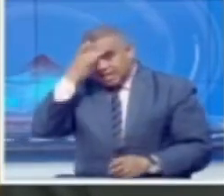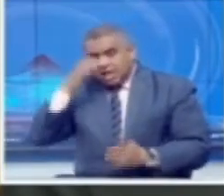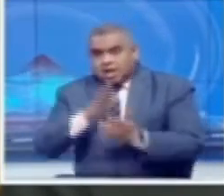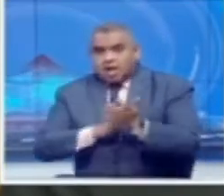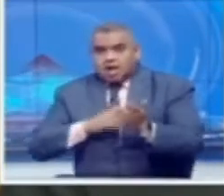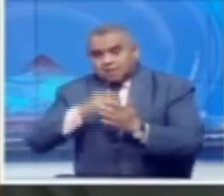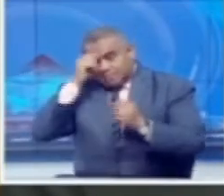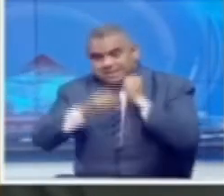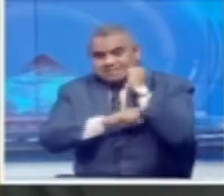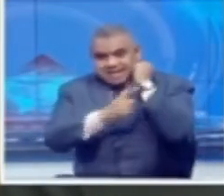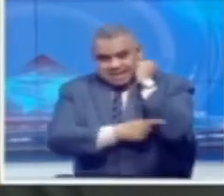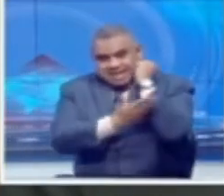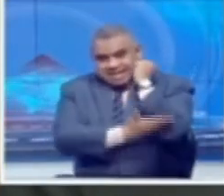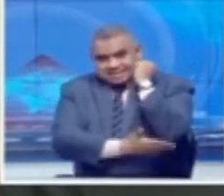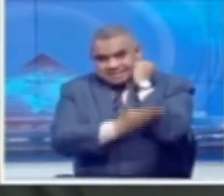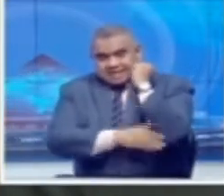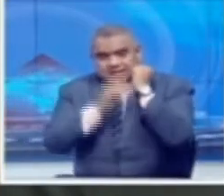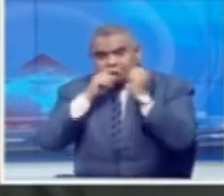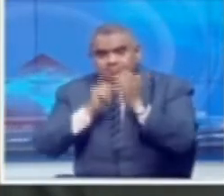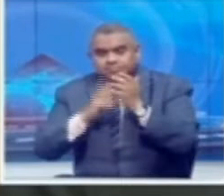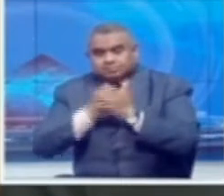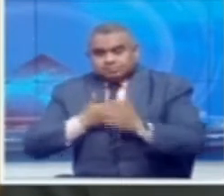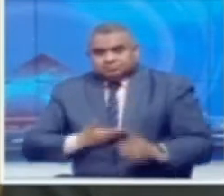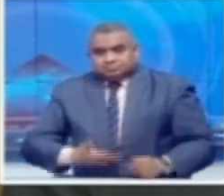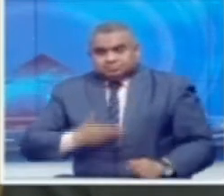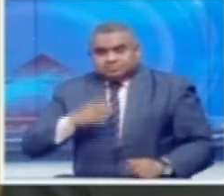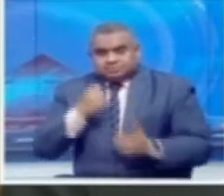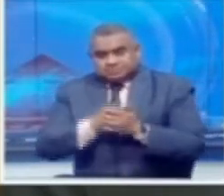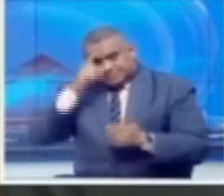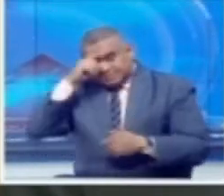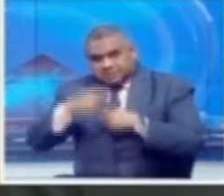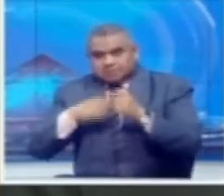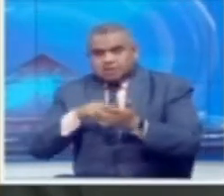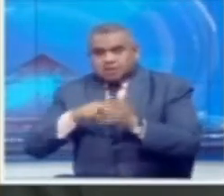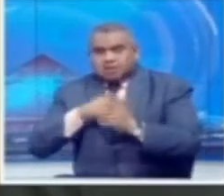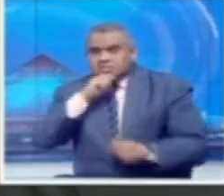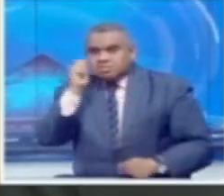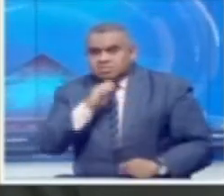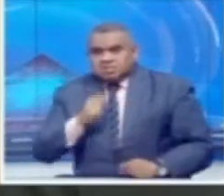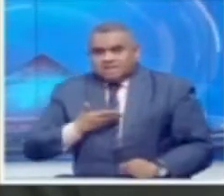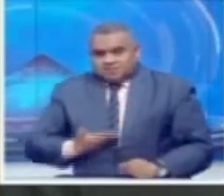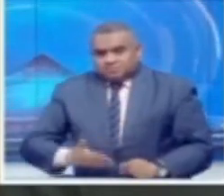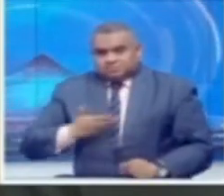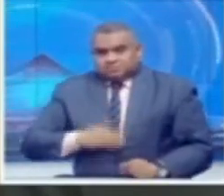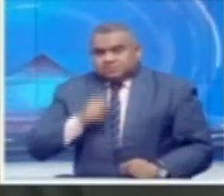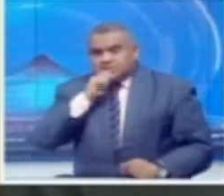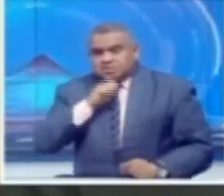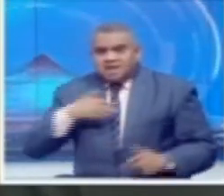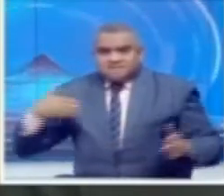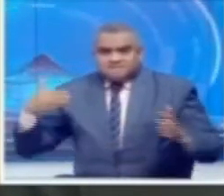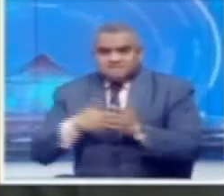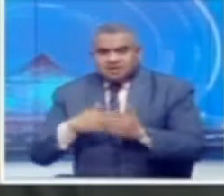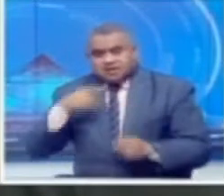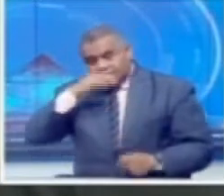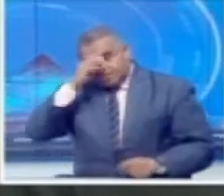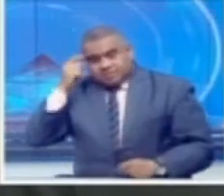اسهال مزمن، وده ممكن ياثر على وزن الطفل وحالته الصحيه، وممكن يسبب نقص في المناعه ويضعف نمو، وده يؤثر على